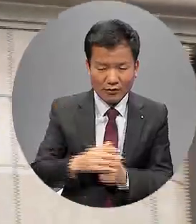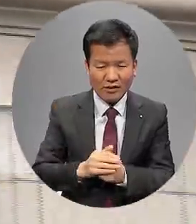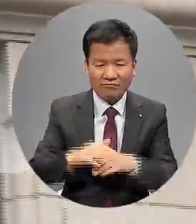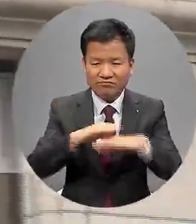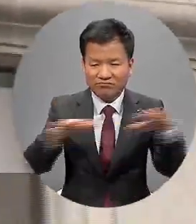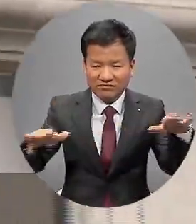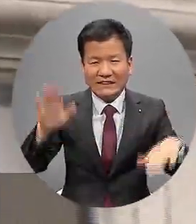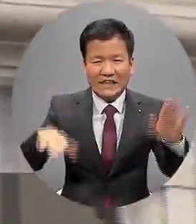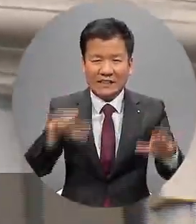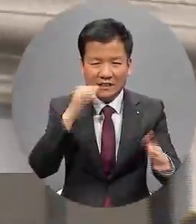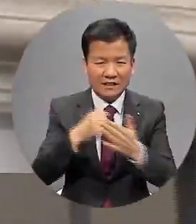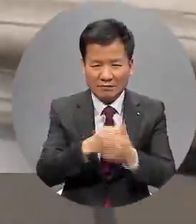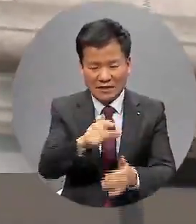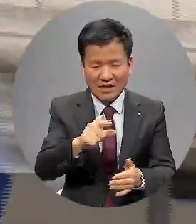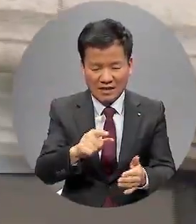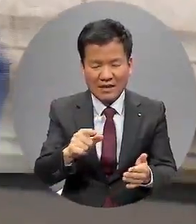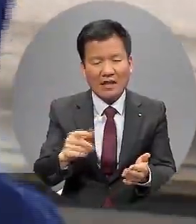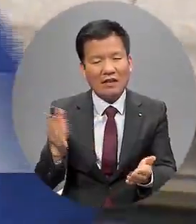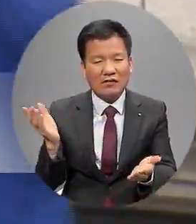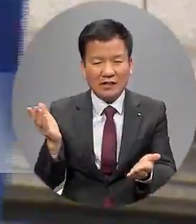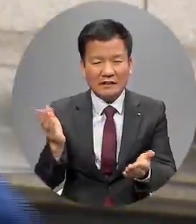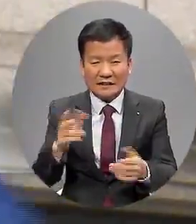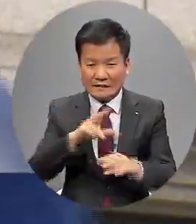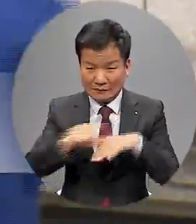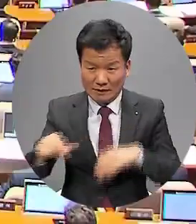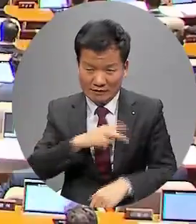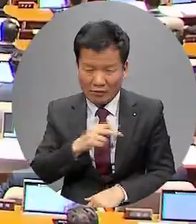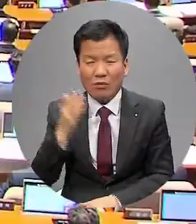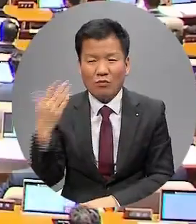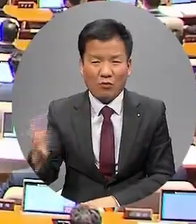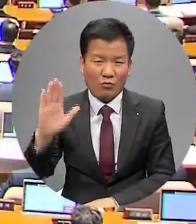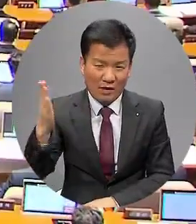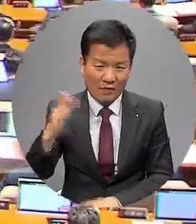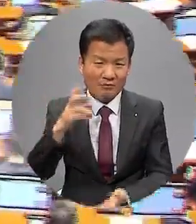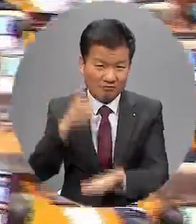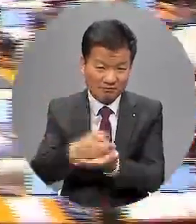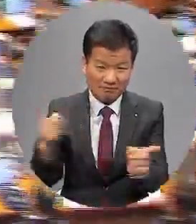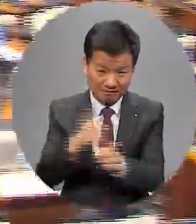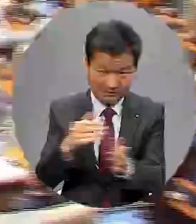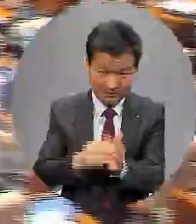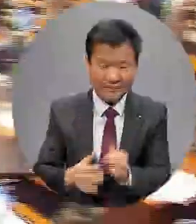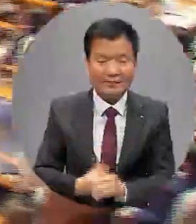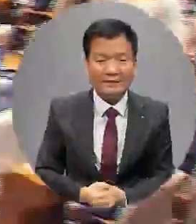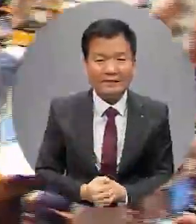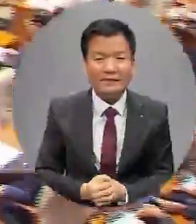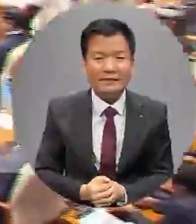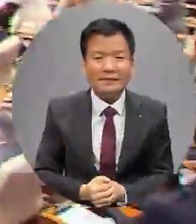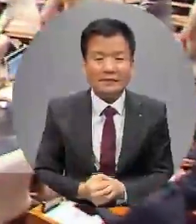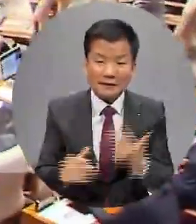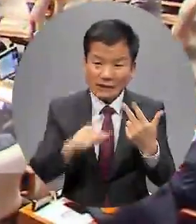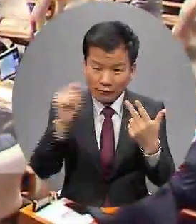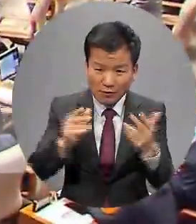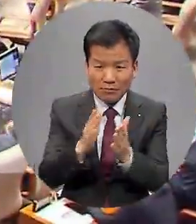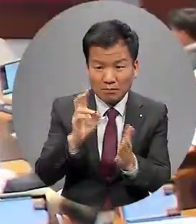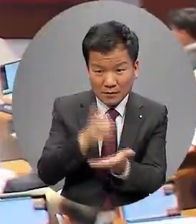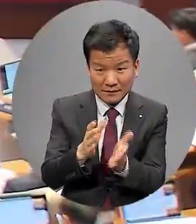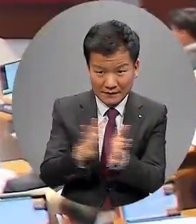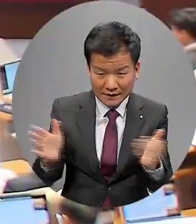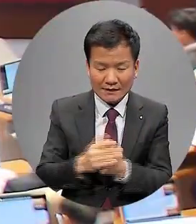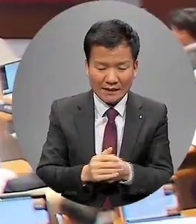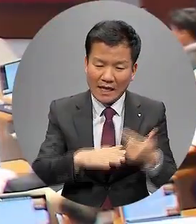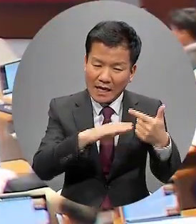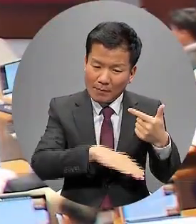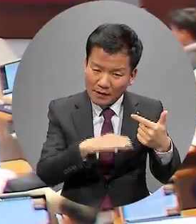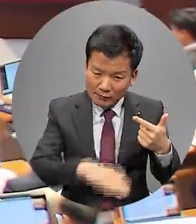침해한다며 불합치 결정을 내렸습니다 그뒤 지난 2월 정치자금법 개정안이 마련됐고 올 하반기부터 지방